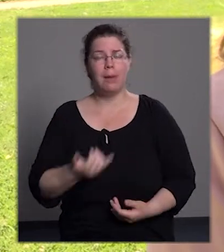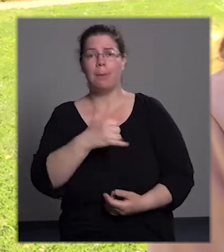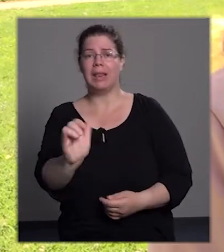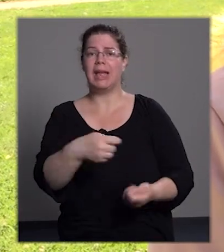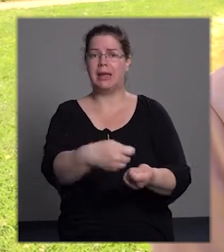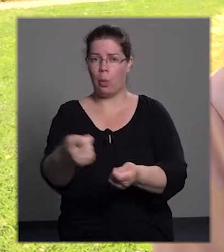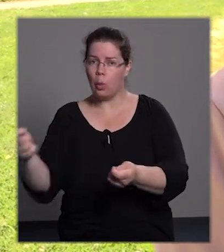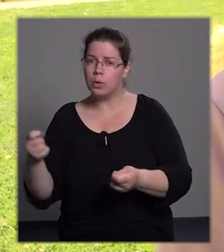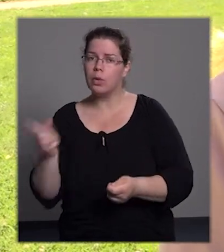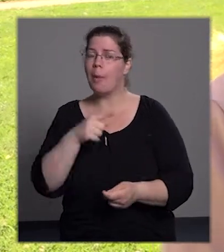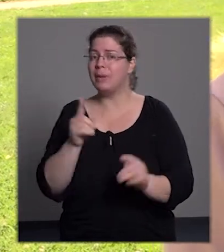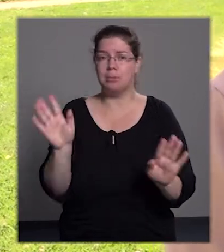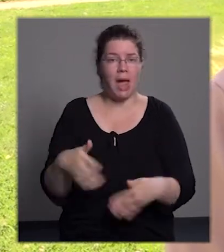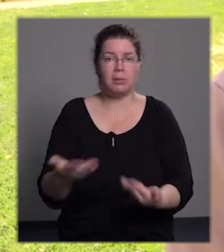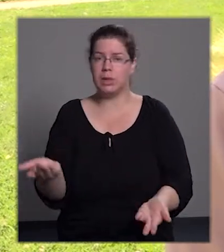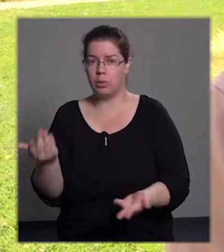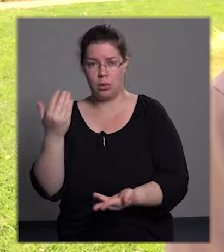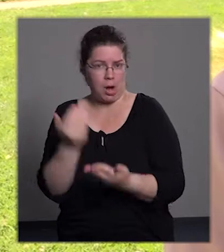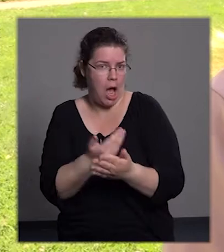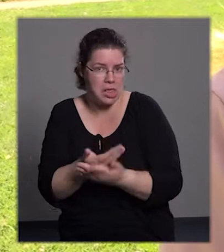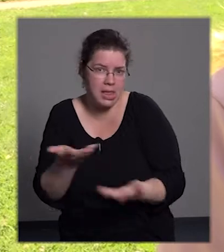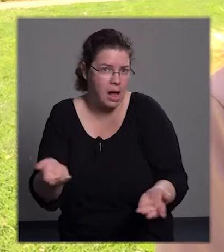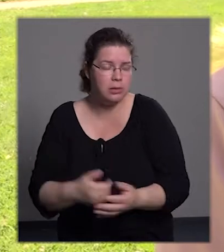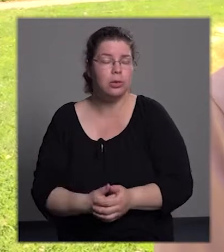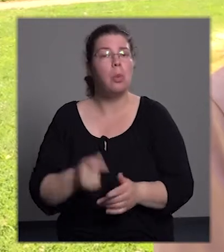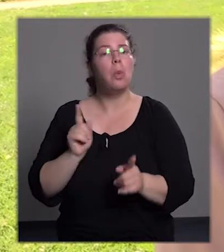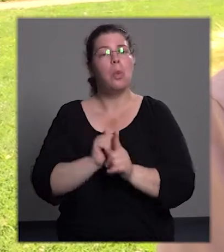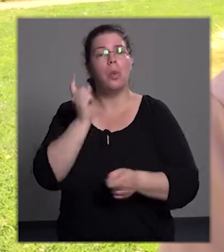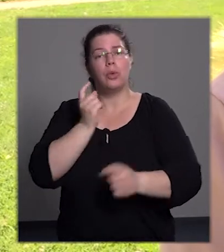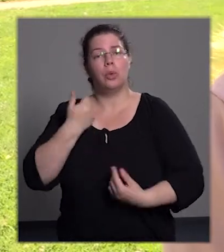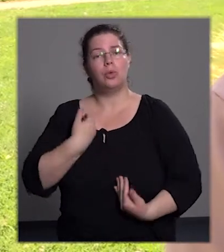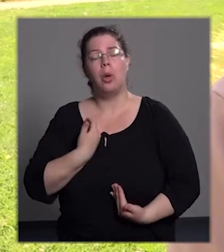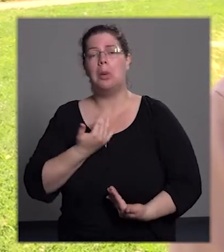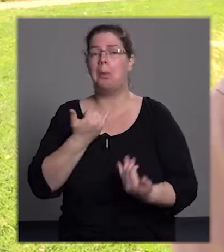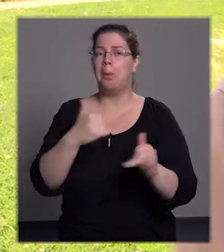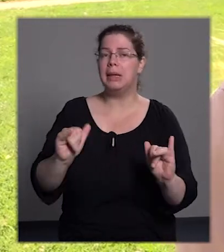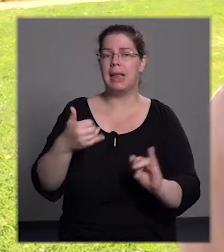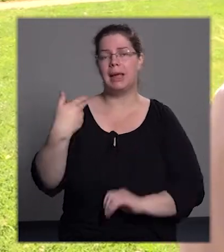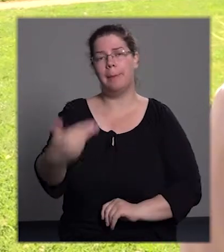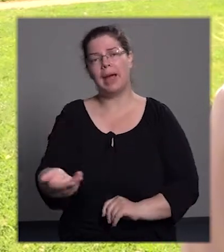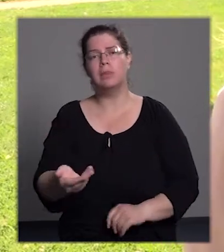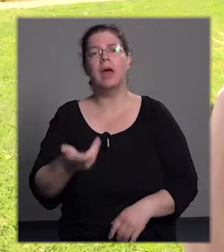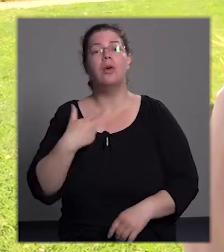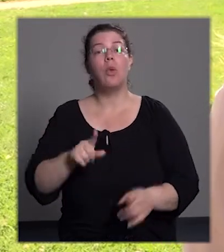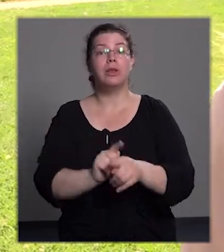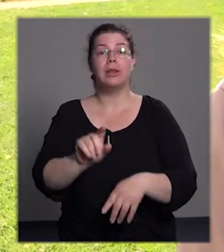osztottunk ki, amit bármikor használhatott. Én úgy gondolom, hogy mindenki megkapta, volt, amikor egy napra több kesztyűt